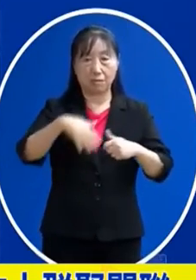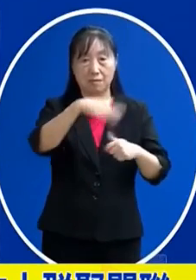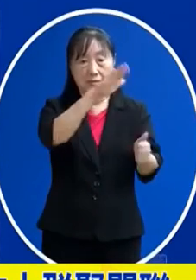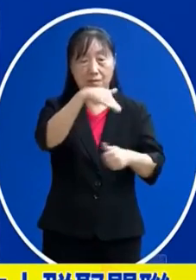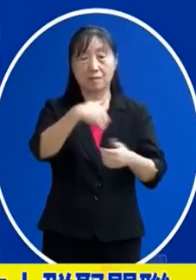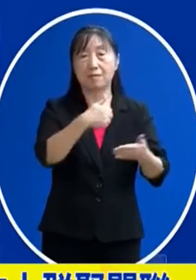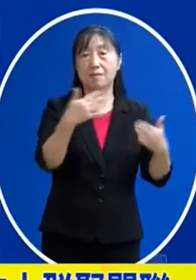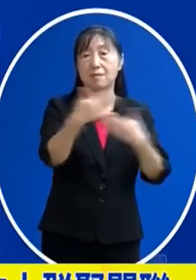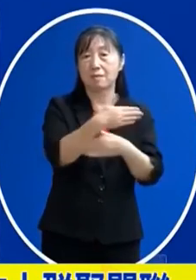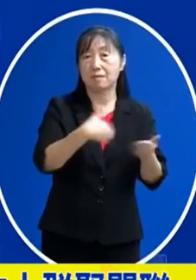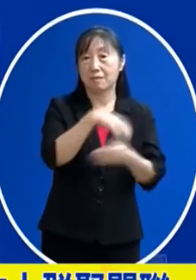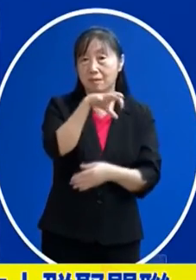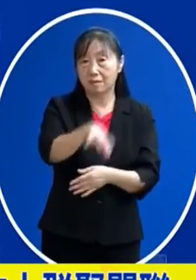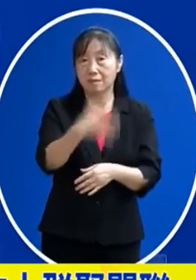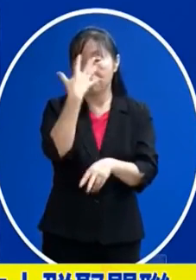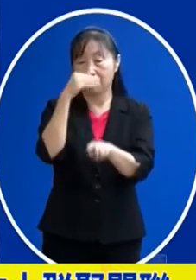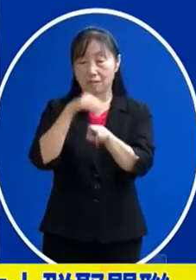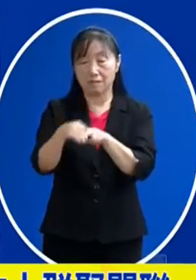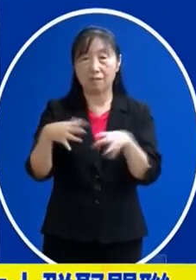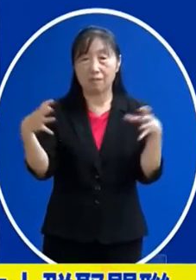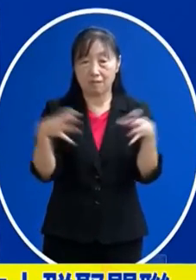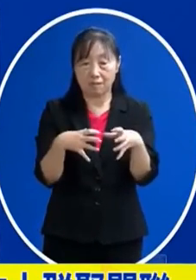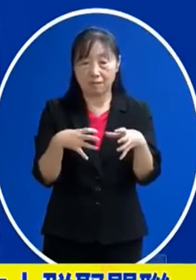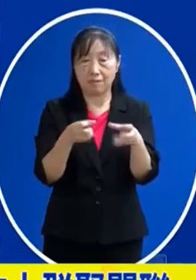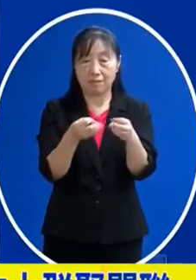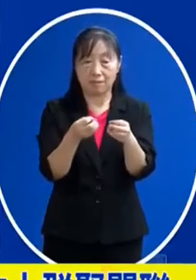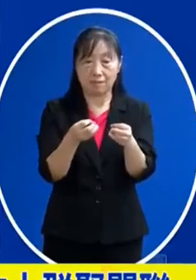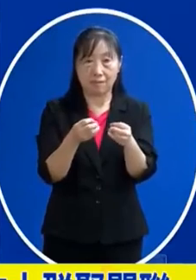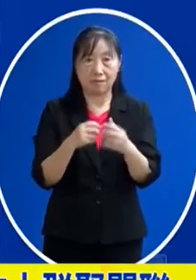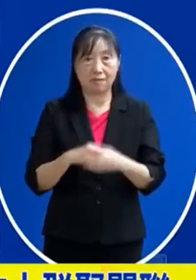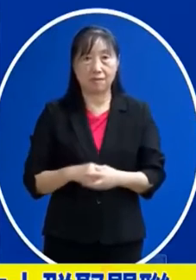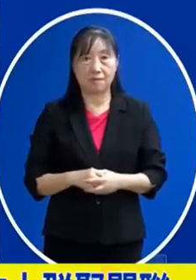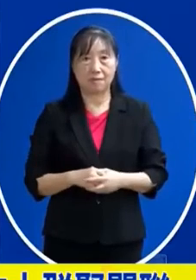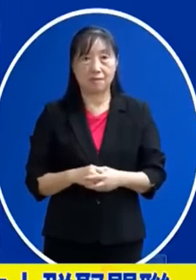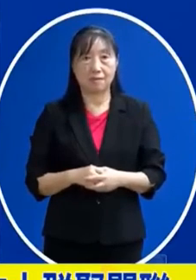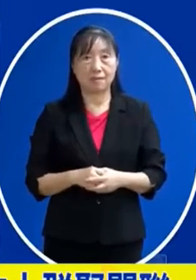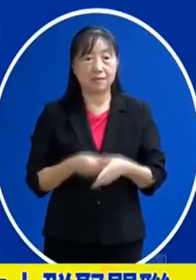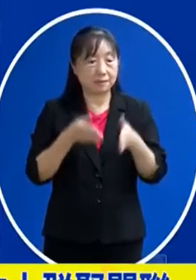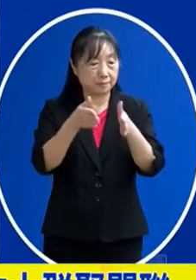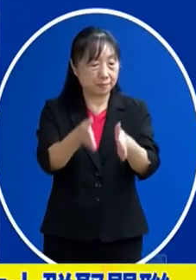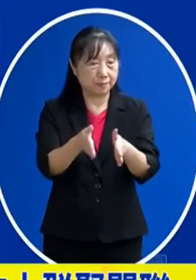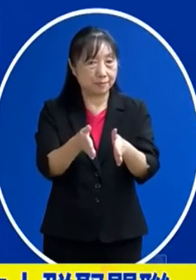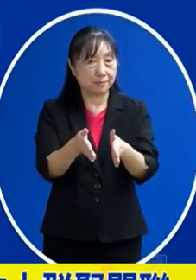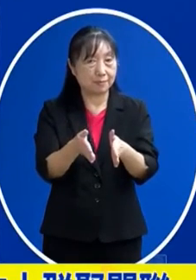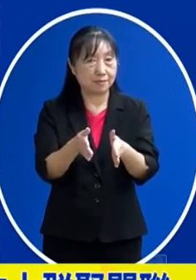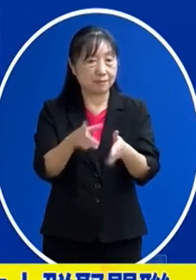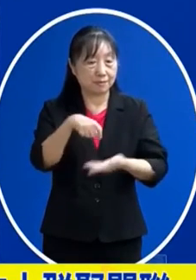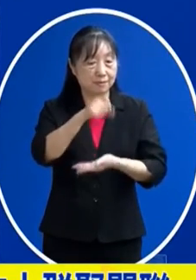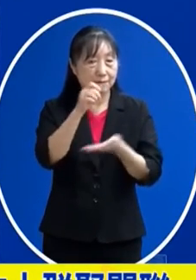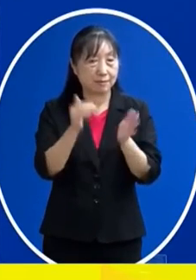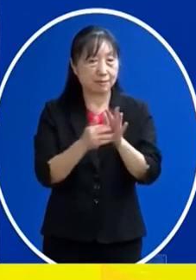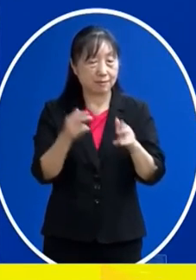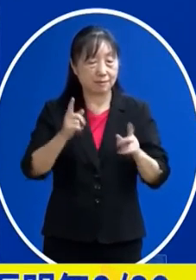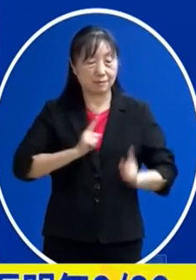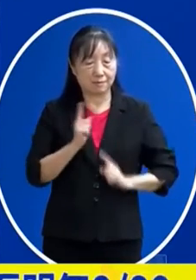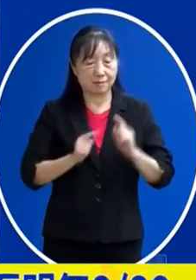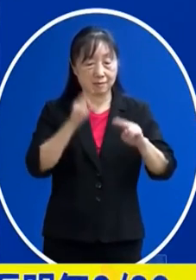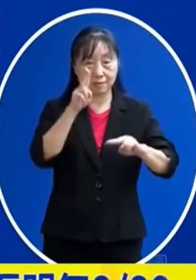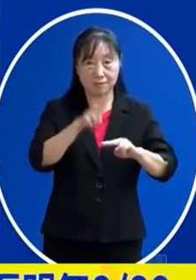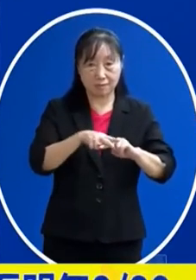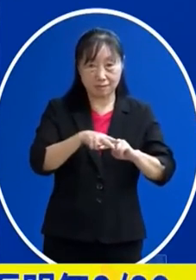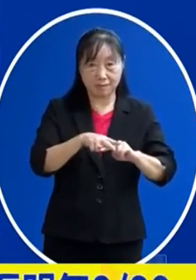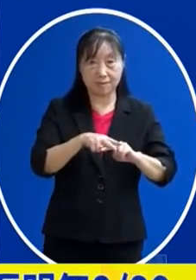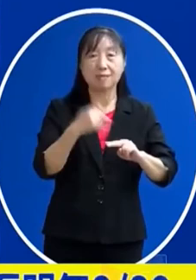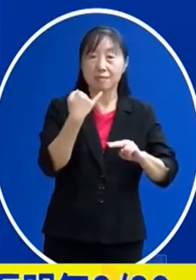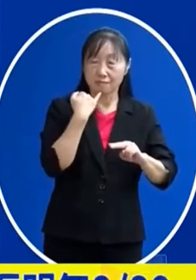了交通部跟高铁一起来讨论，面对面的讨论。那就这个先前讲的自由座开放但是不售站票